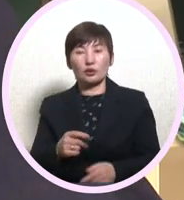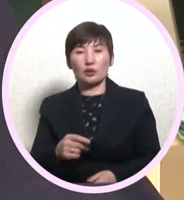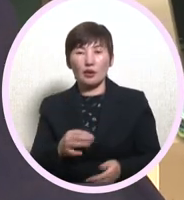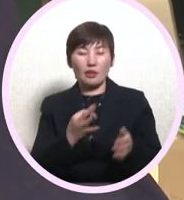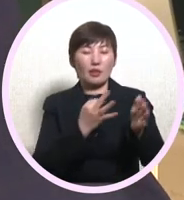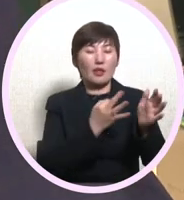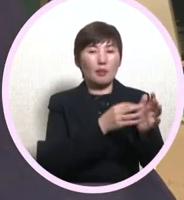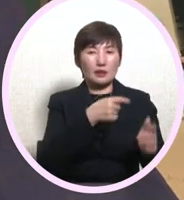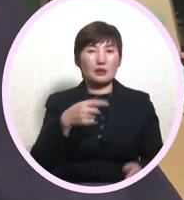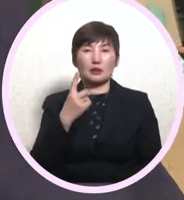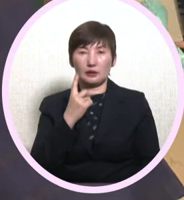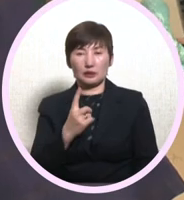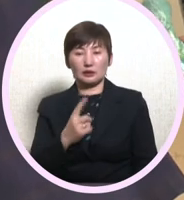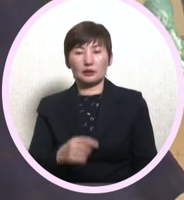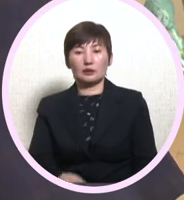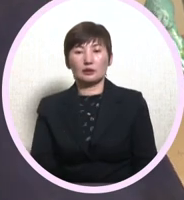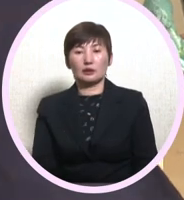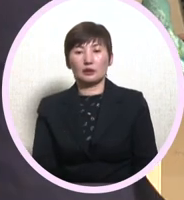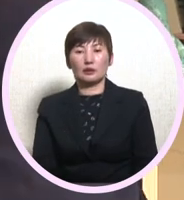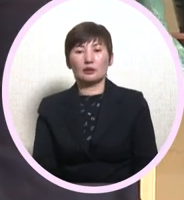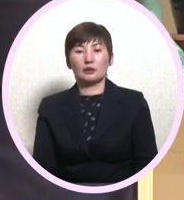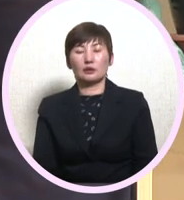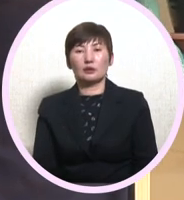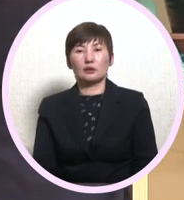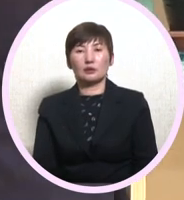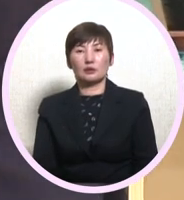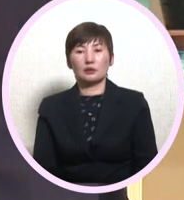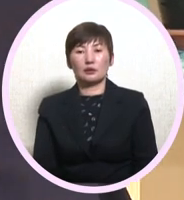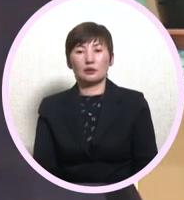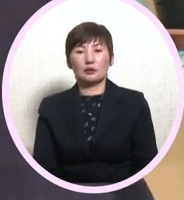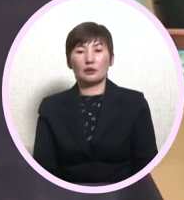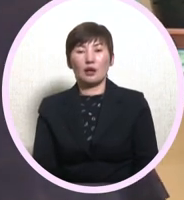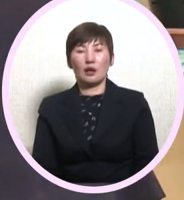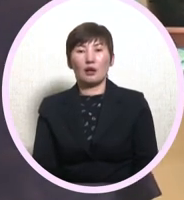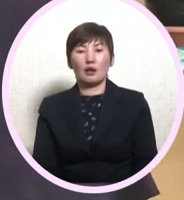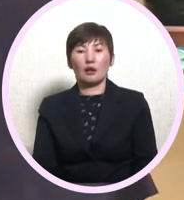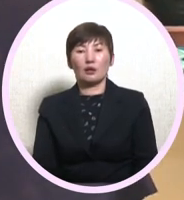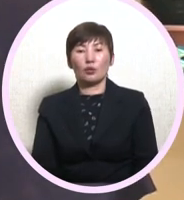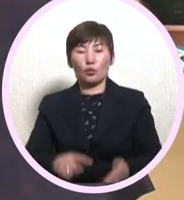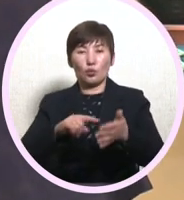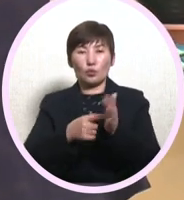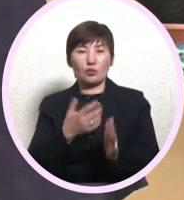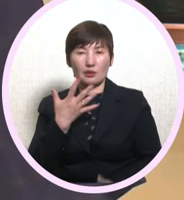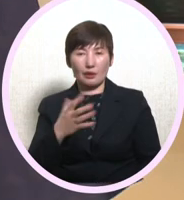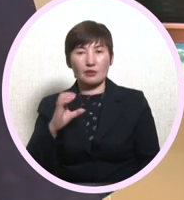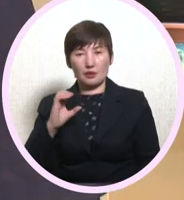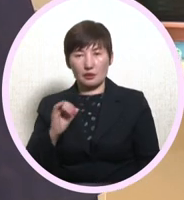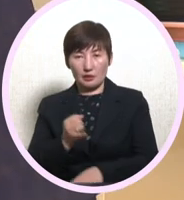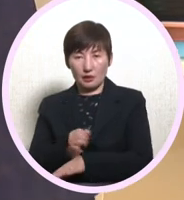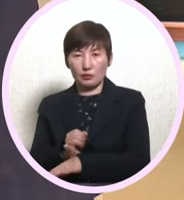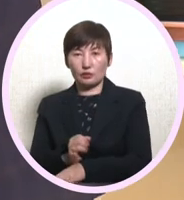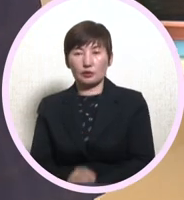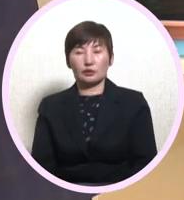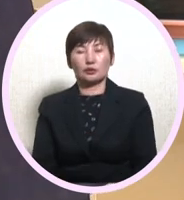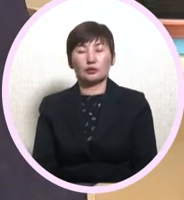тэр 8 метр секунд байна. Үрчх нь 12-оос 7 хасъя. За тэгэхээр 5 секунд. Тэгшнс